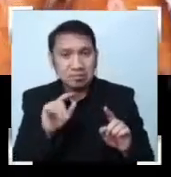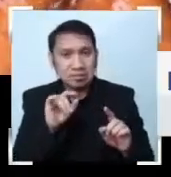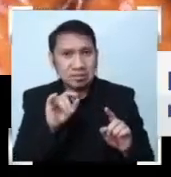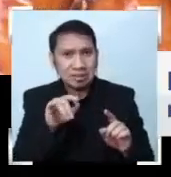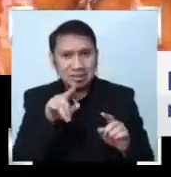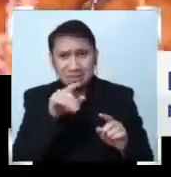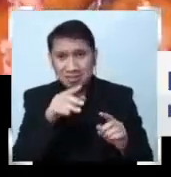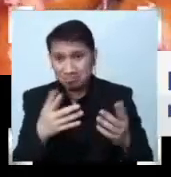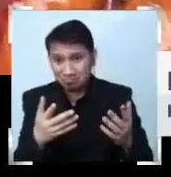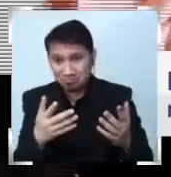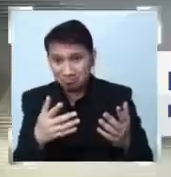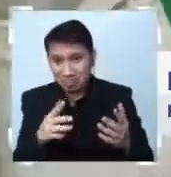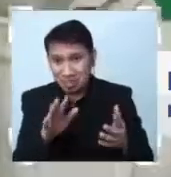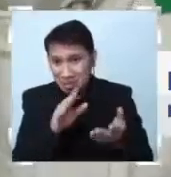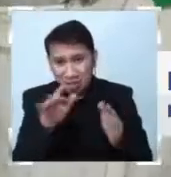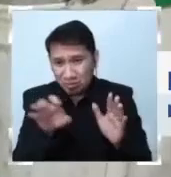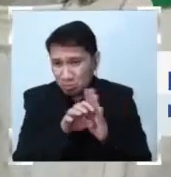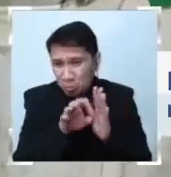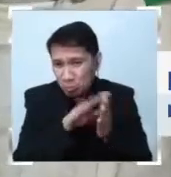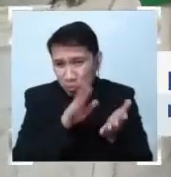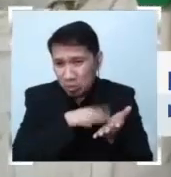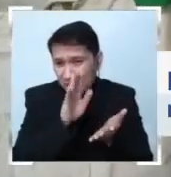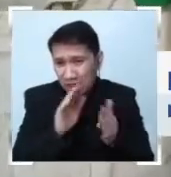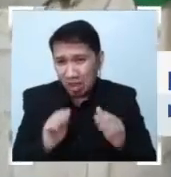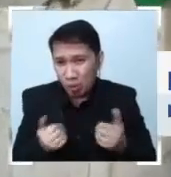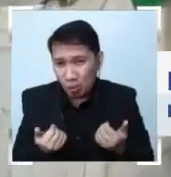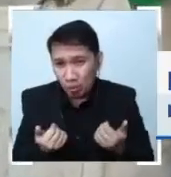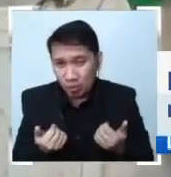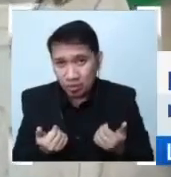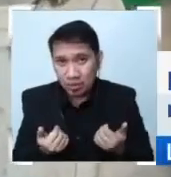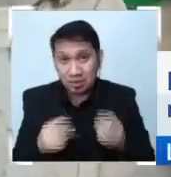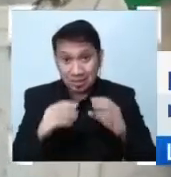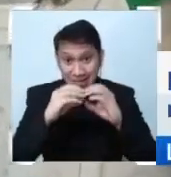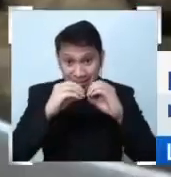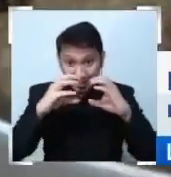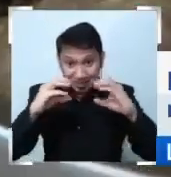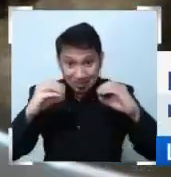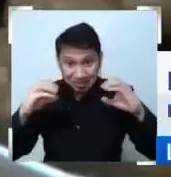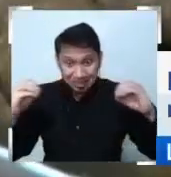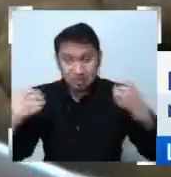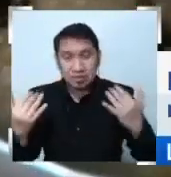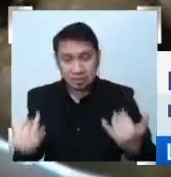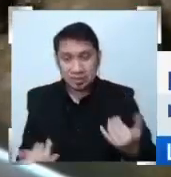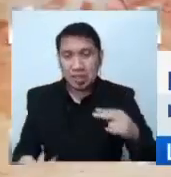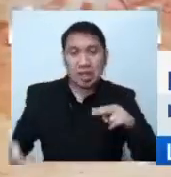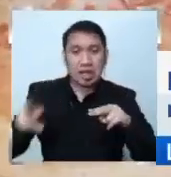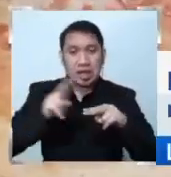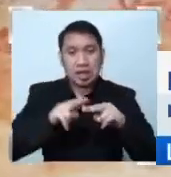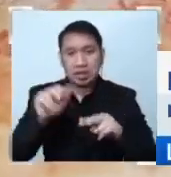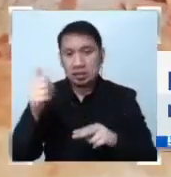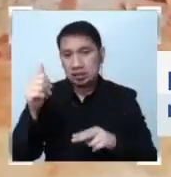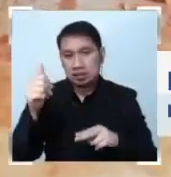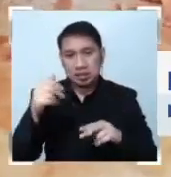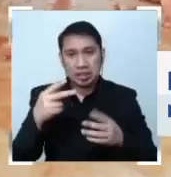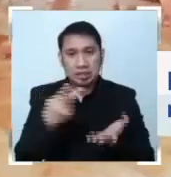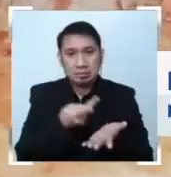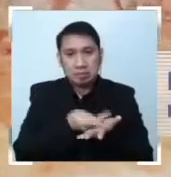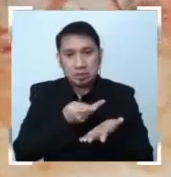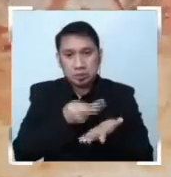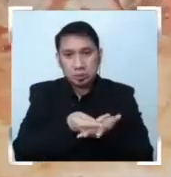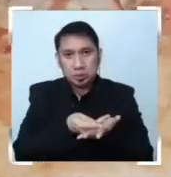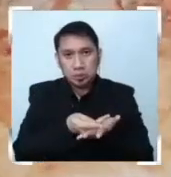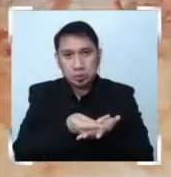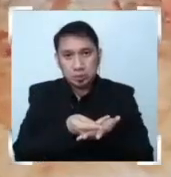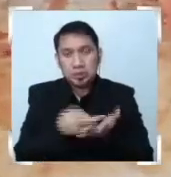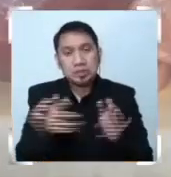mga pangunahing sangkap? Ang longganisa nga sa Laoag tumaas ng 10 piso per kilo, kasabayan ng taas presyo